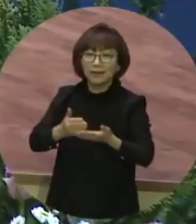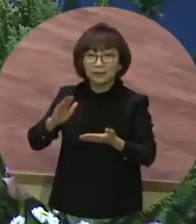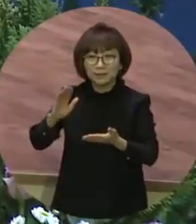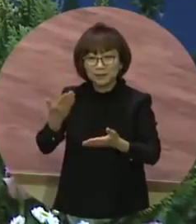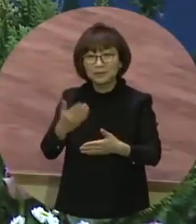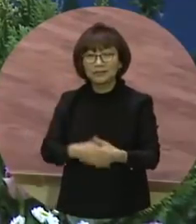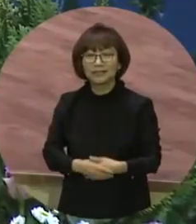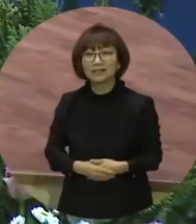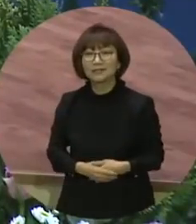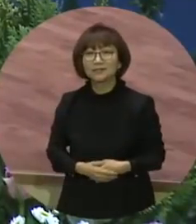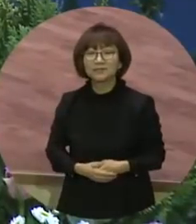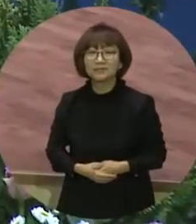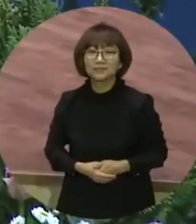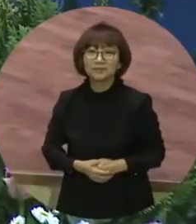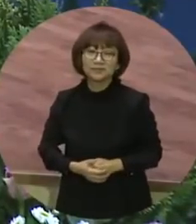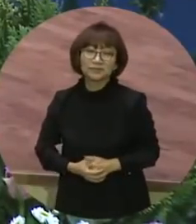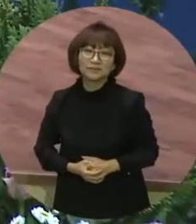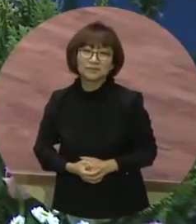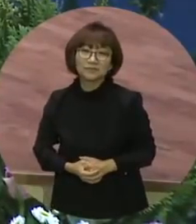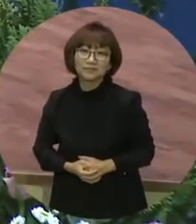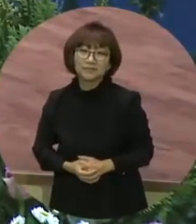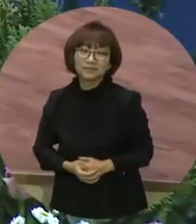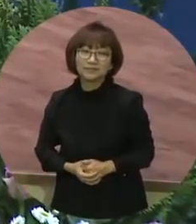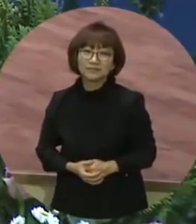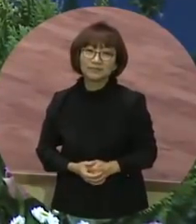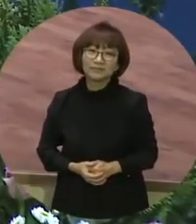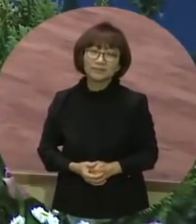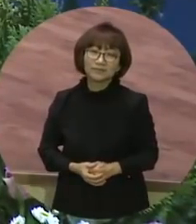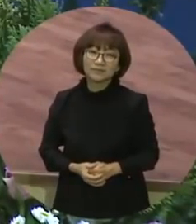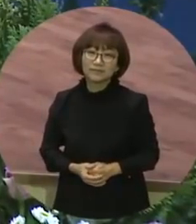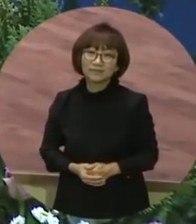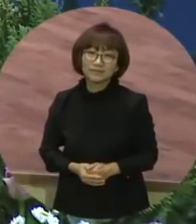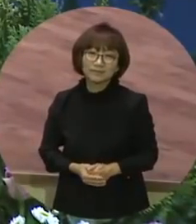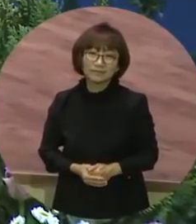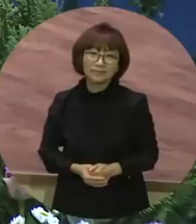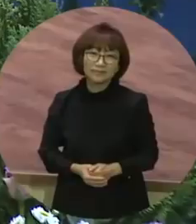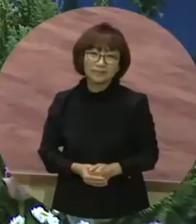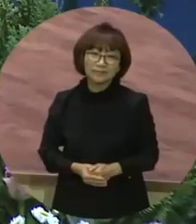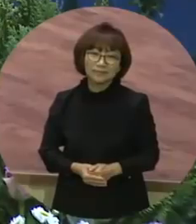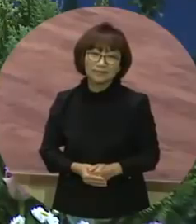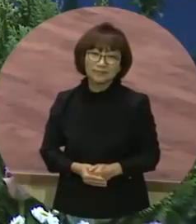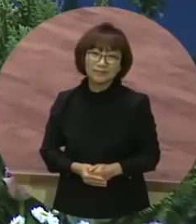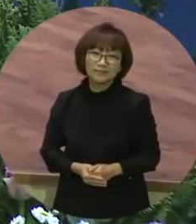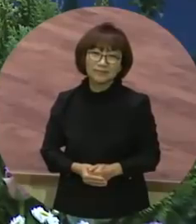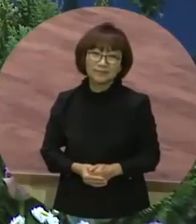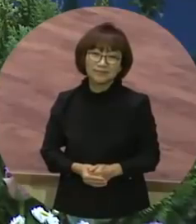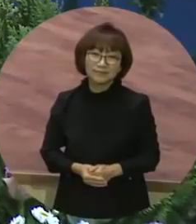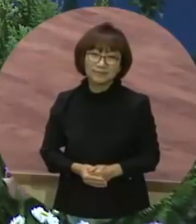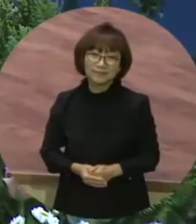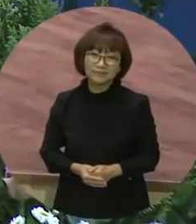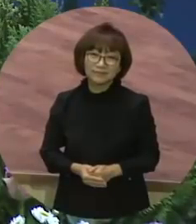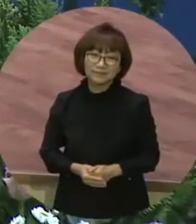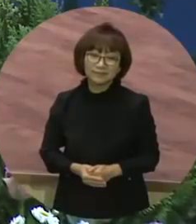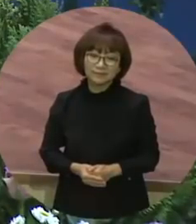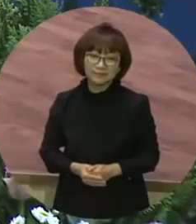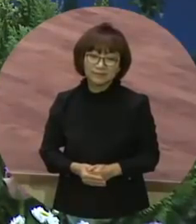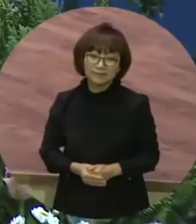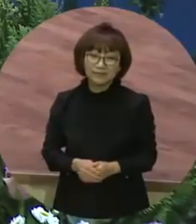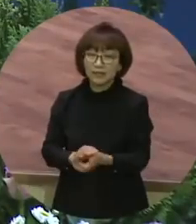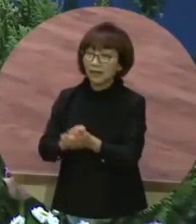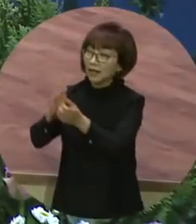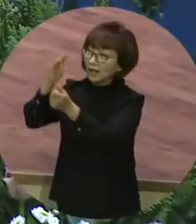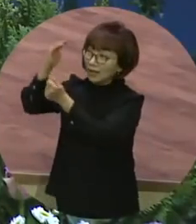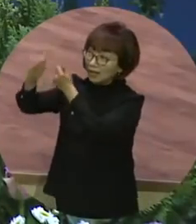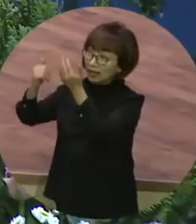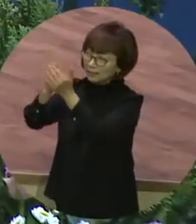발걸음이 이 속에 다 있기를 바랍니다. 그래서 하나님께서 완벽하게 보장해 놓으신 이 삶의